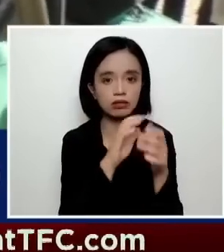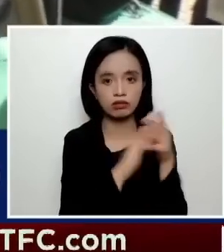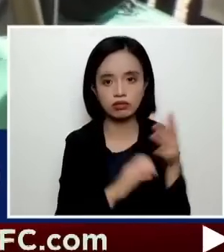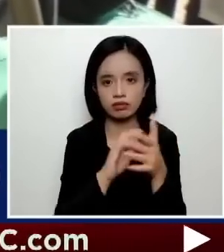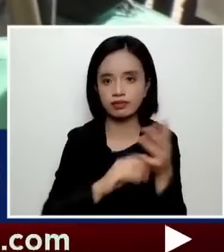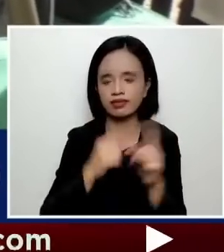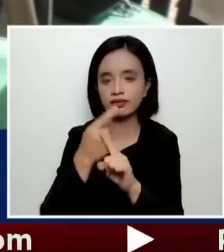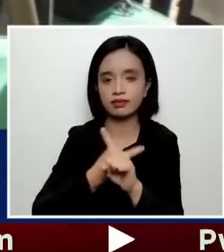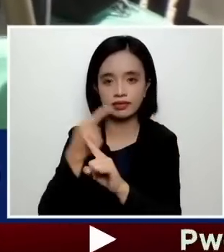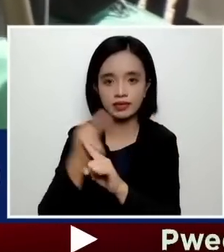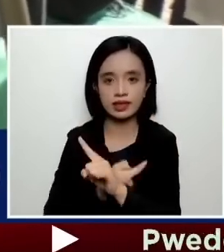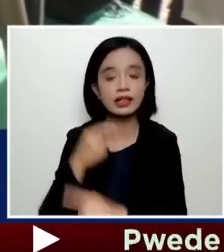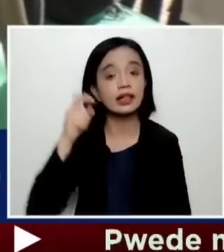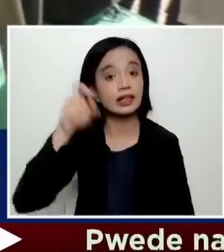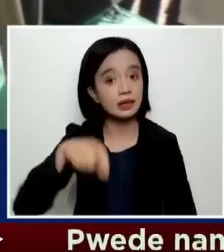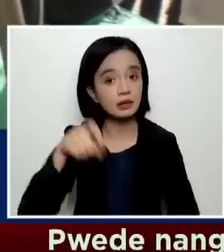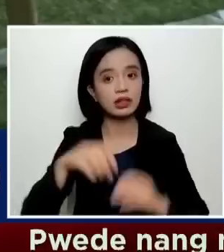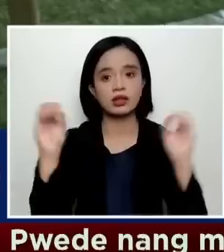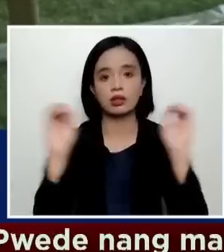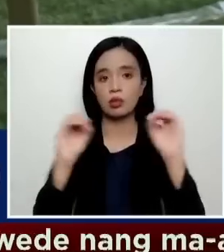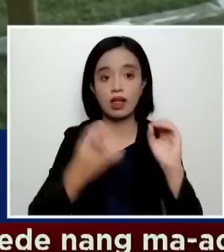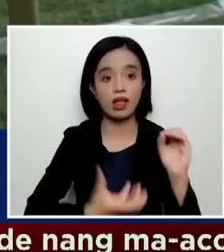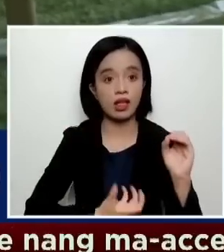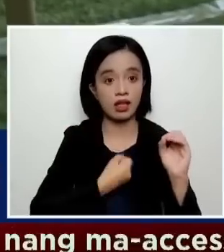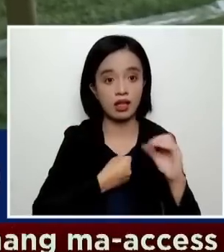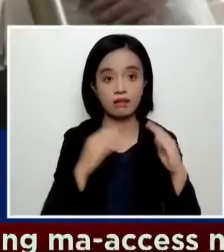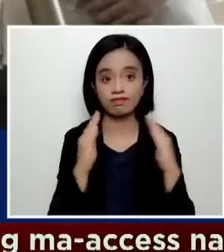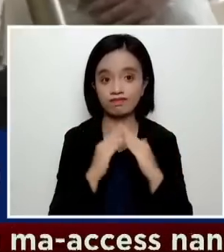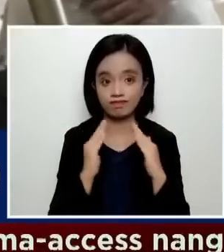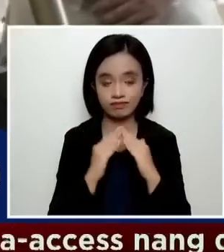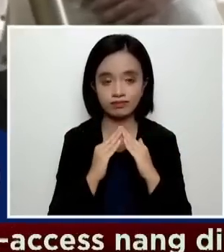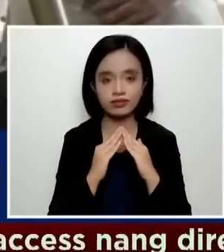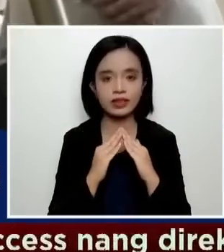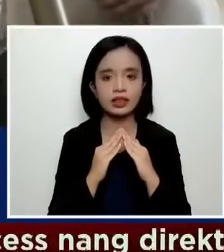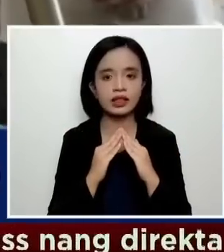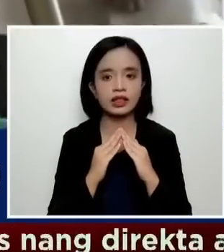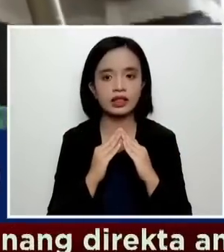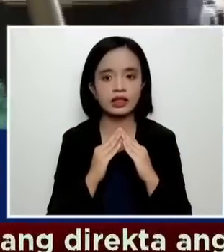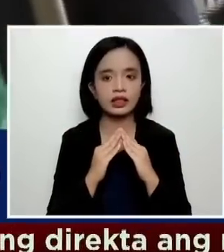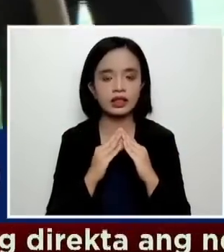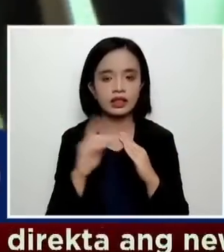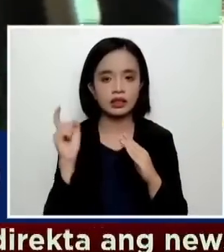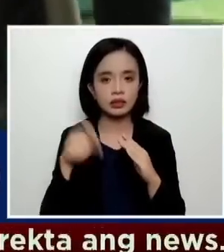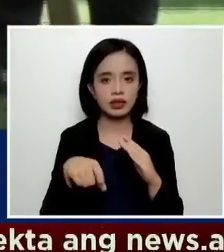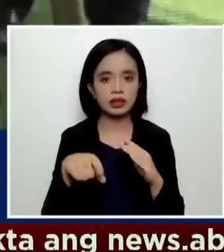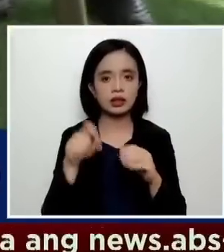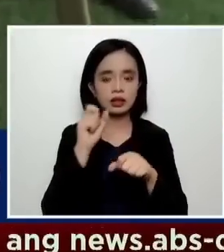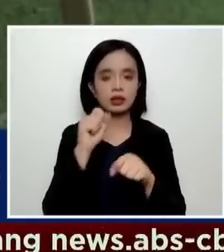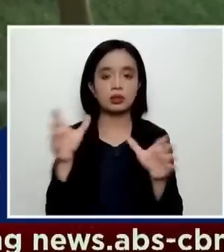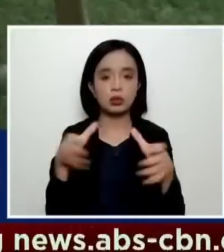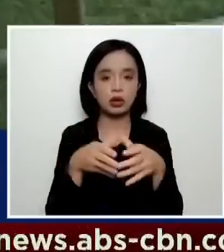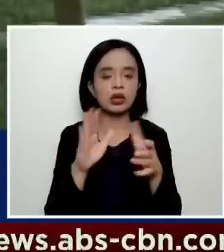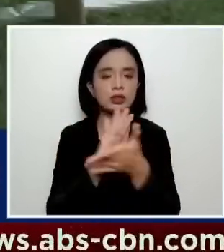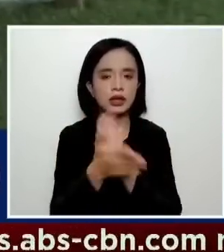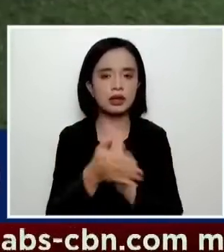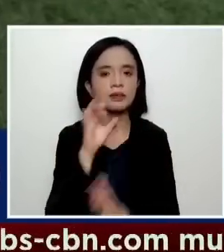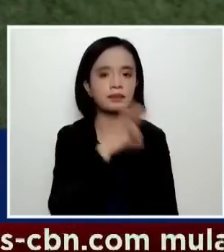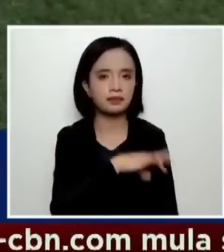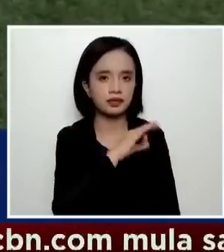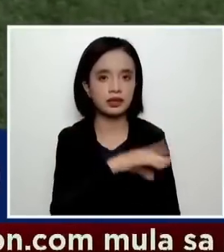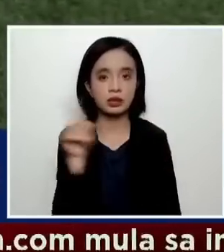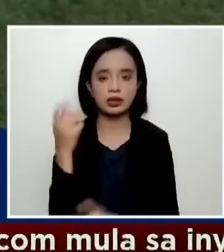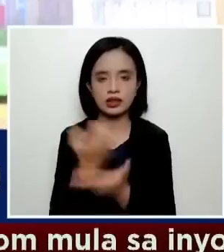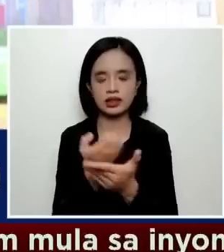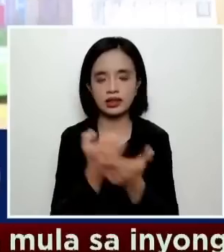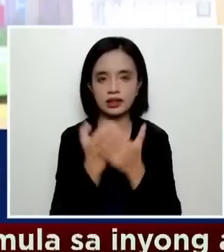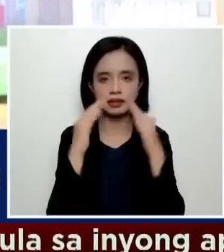hulog. Dapat walang sariling bahay at nasa indigent sector para maging benepisyaryo nitong economic